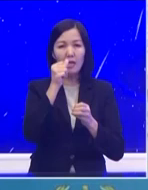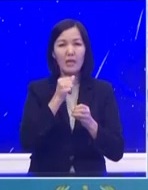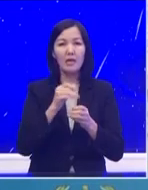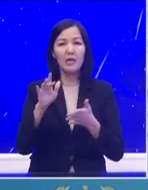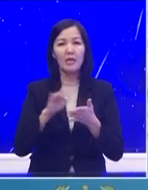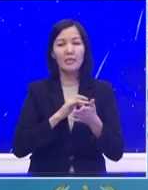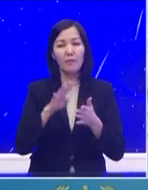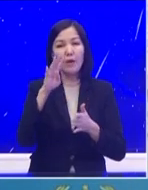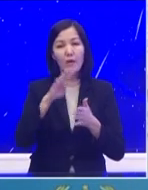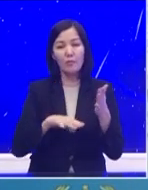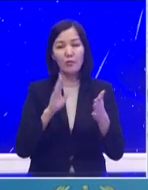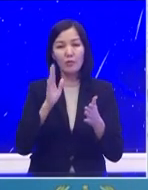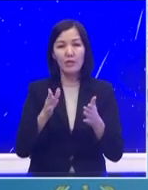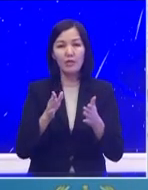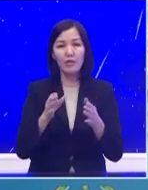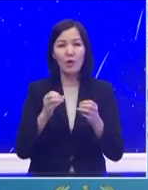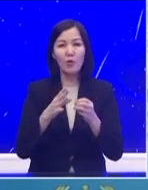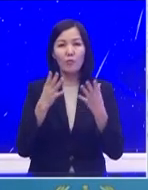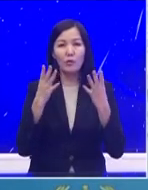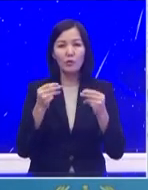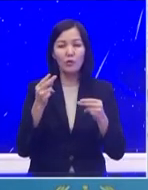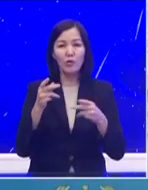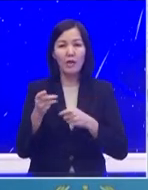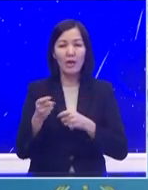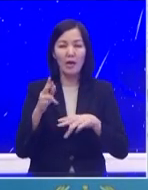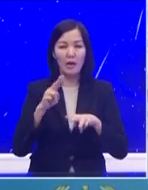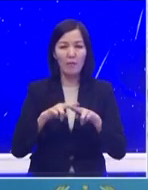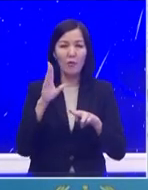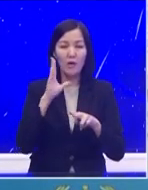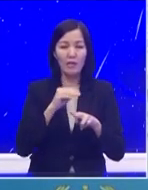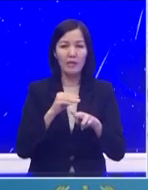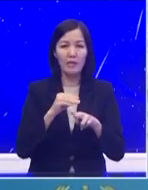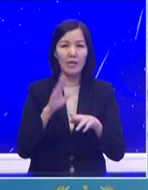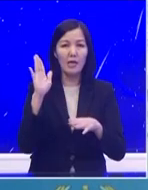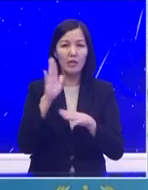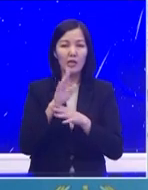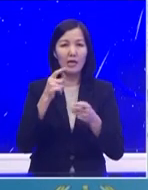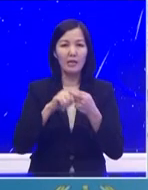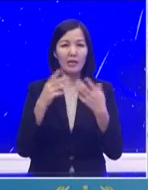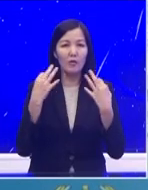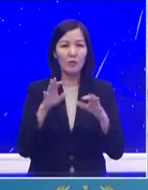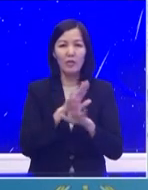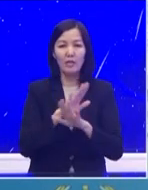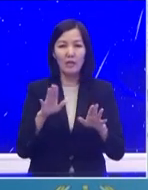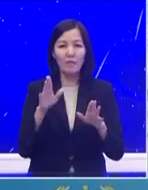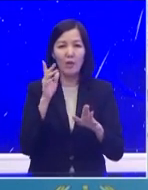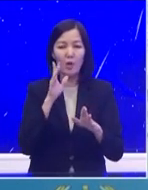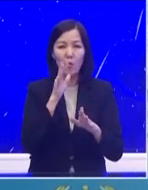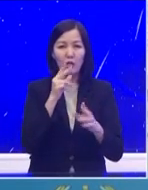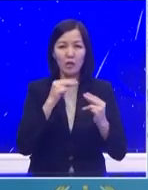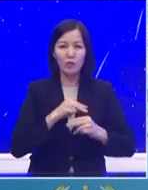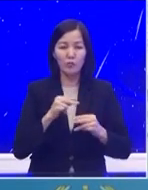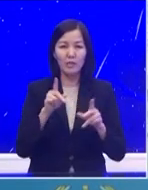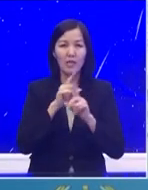көлемінде айыппұл салынады. Я болмаса 15 тәуліктік әкімшілік қамауға алынады. Жарлыққа сәйкес рұқсат етілмеген уақытта жұмыс деген нысандарға